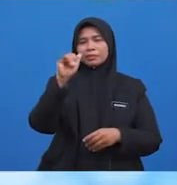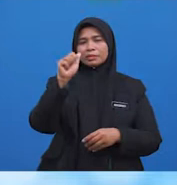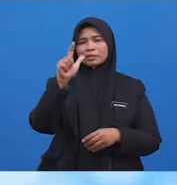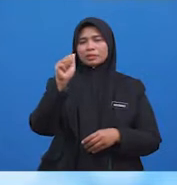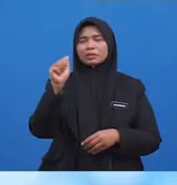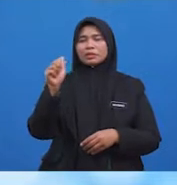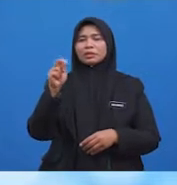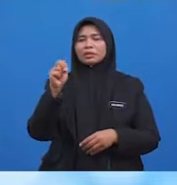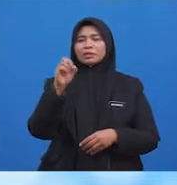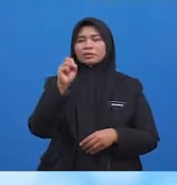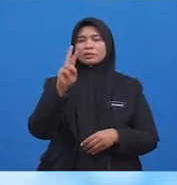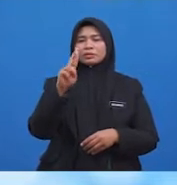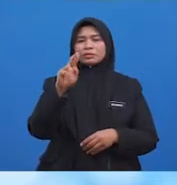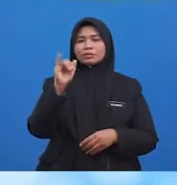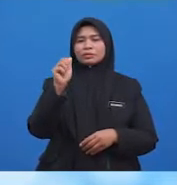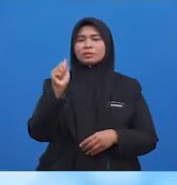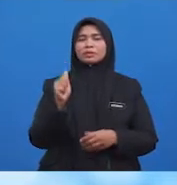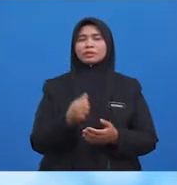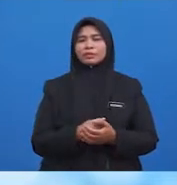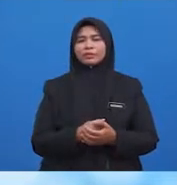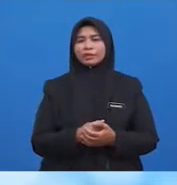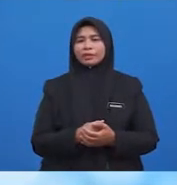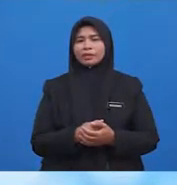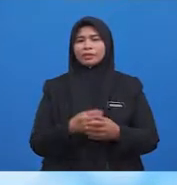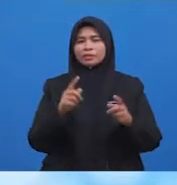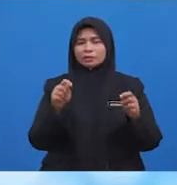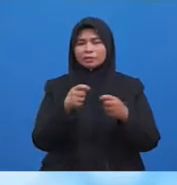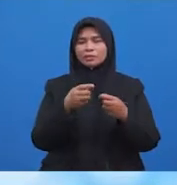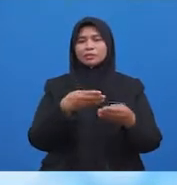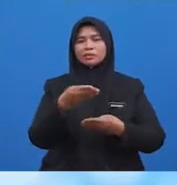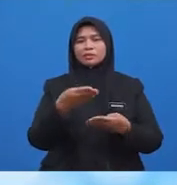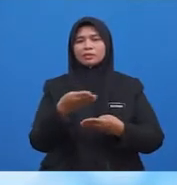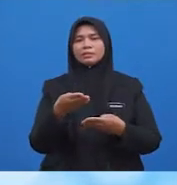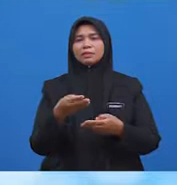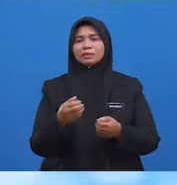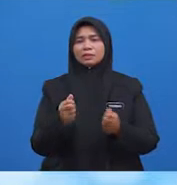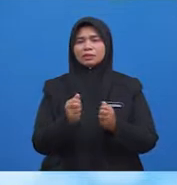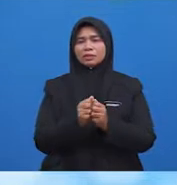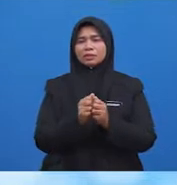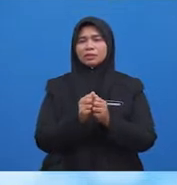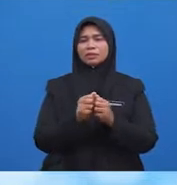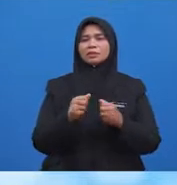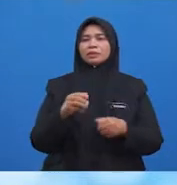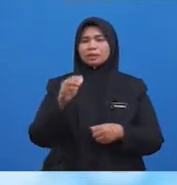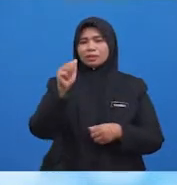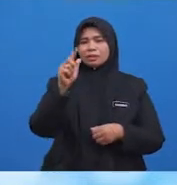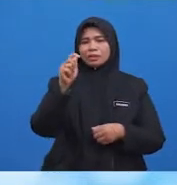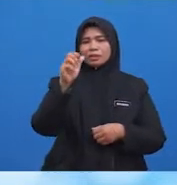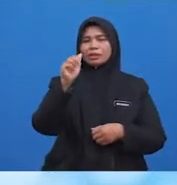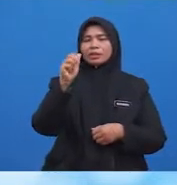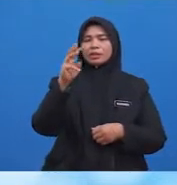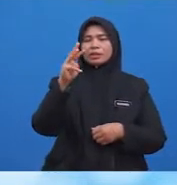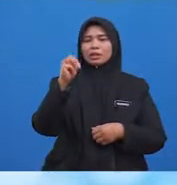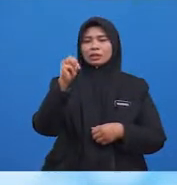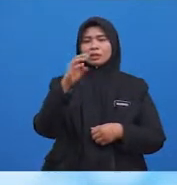bebek nek daripada letingan jisim Corona ini juga turut betindak balas